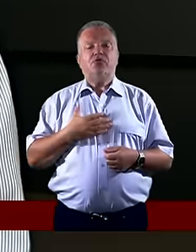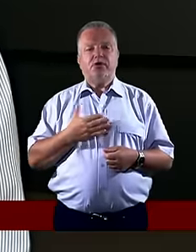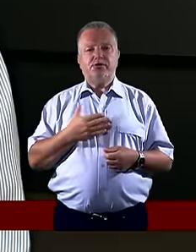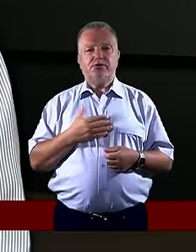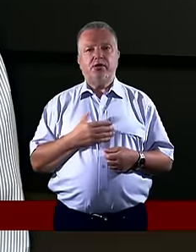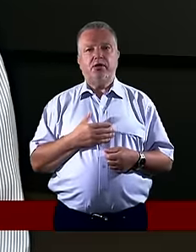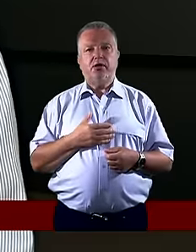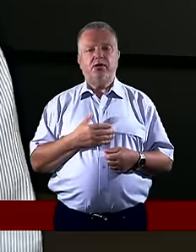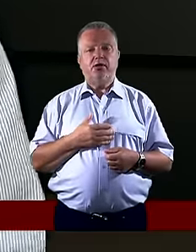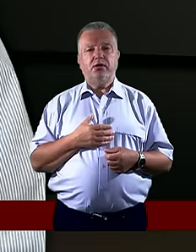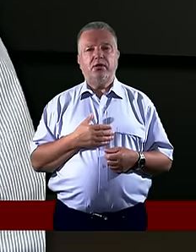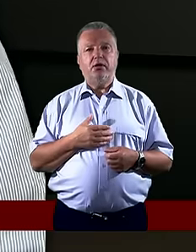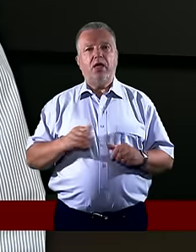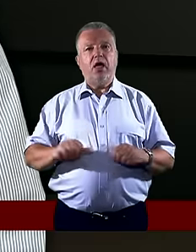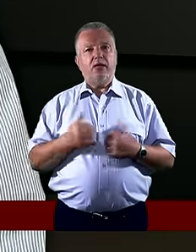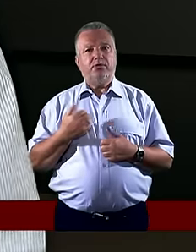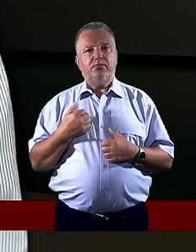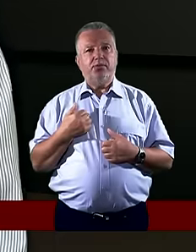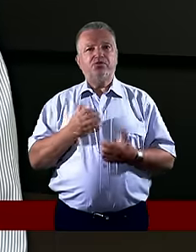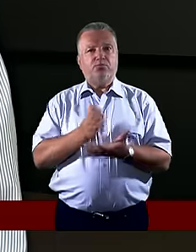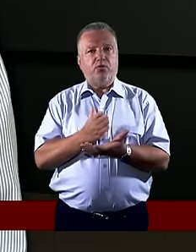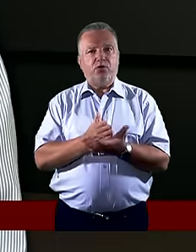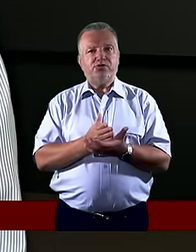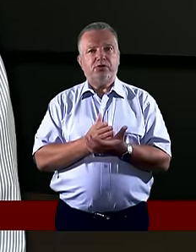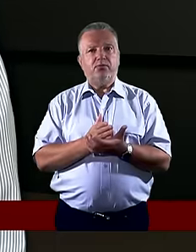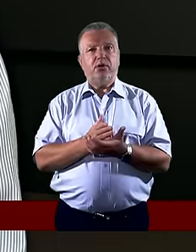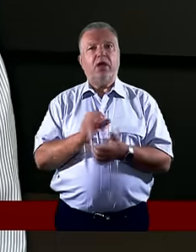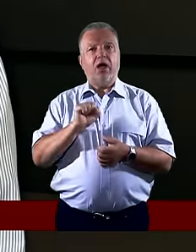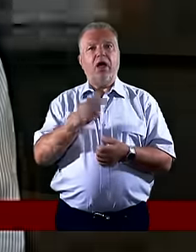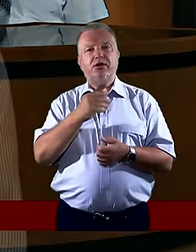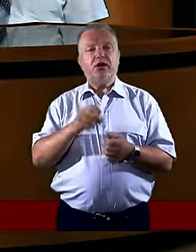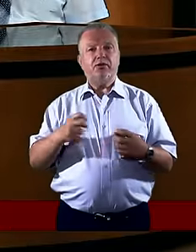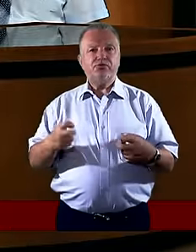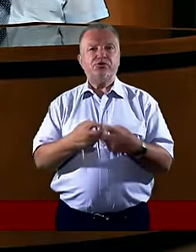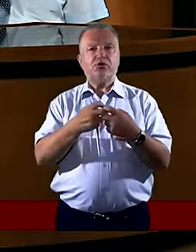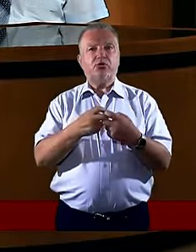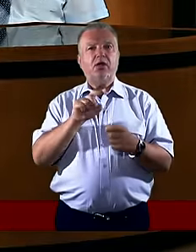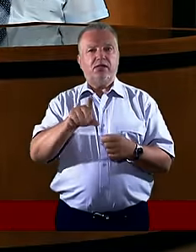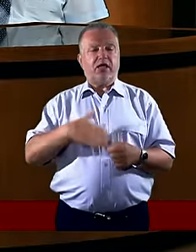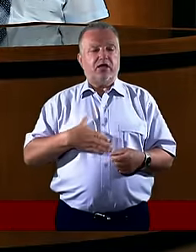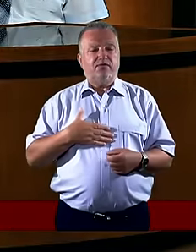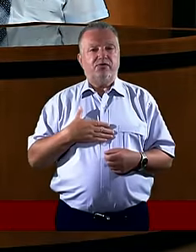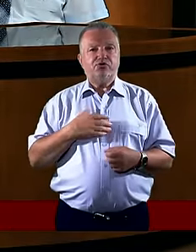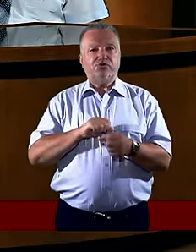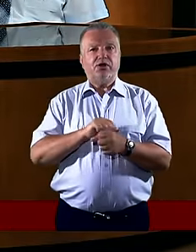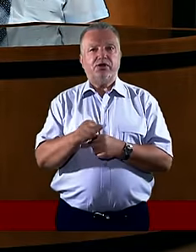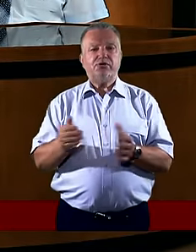takt, żeby no po prostu być pomocnym, właśnie, a nie przeszkodą. Takie